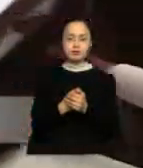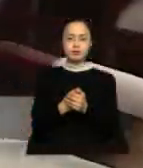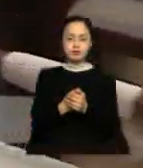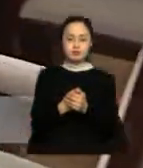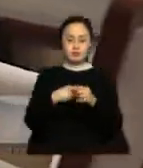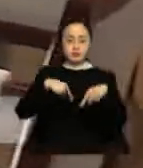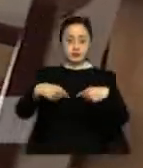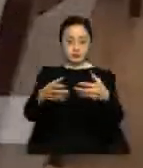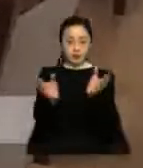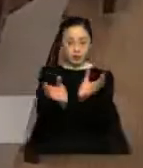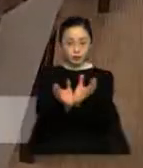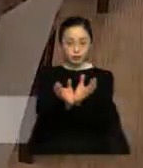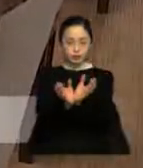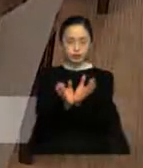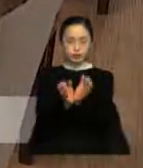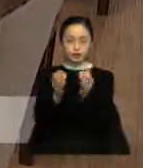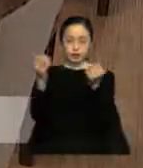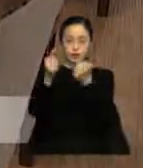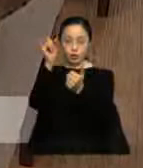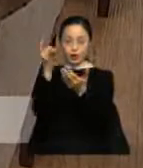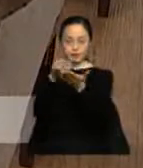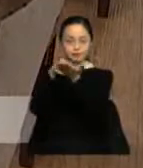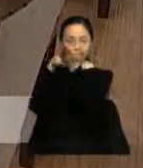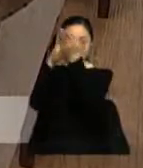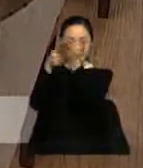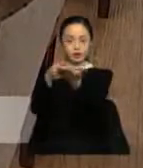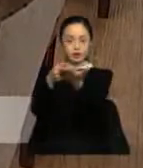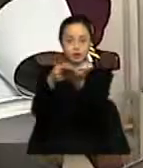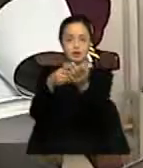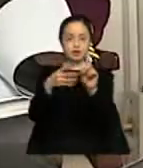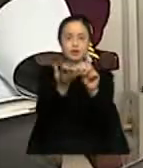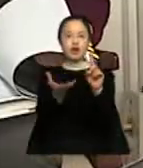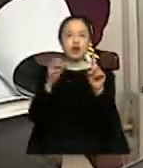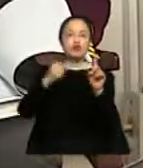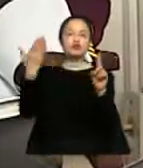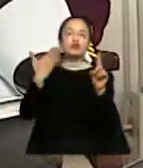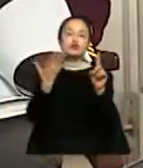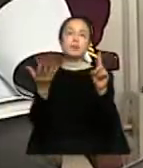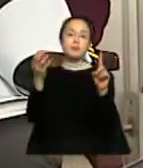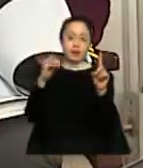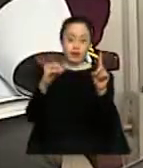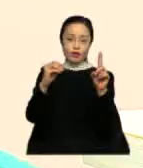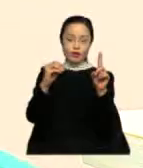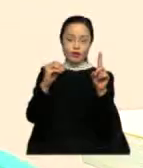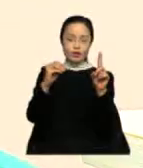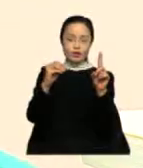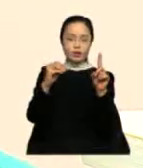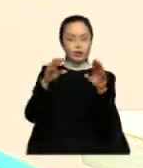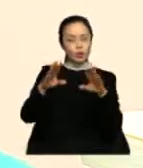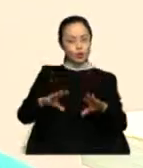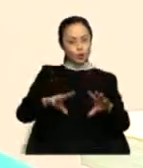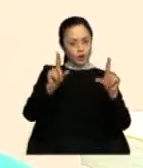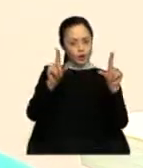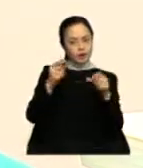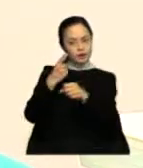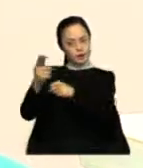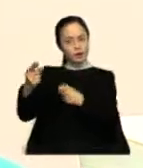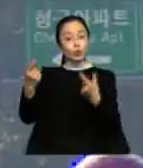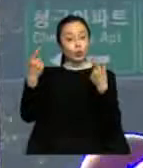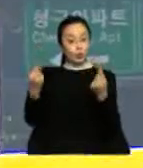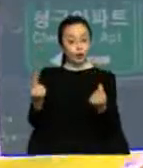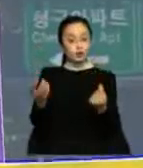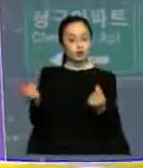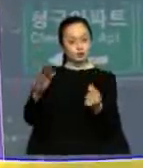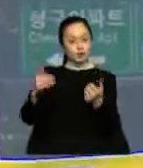집행부가 의회에 제출한 내년 탈축제 예산은 1억 9천만 원입니다. 올해와 같은 예산이지만 의회는 과하다고